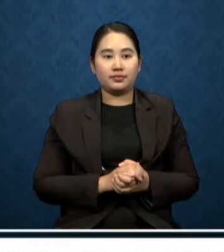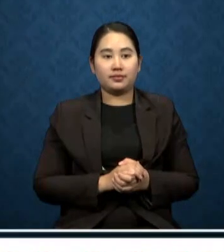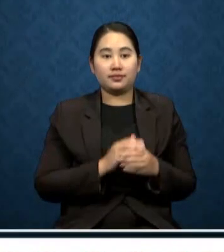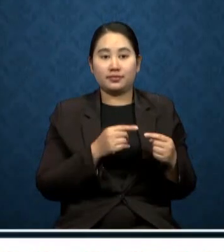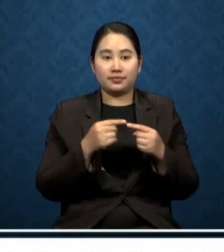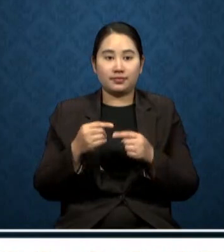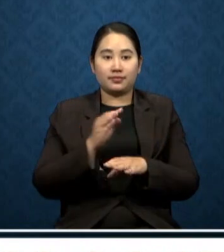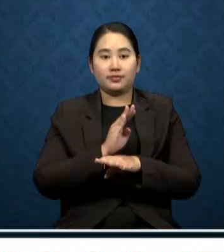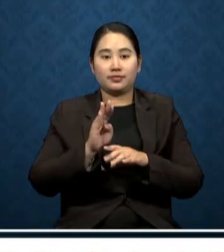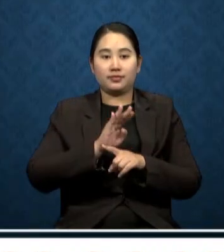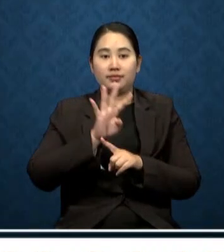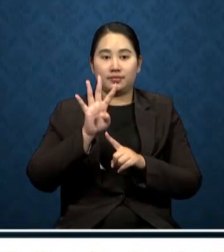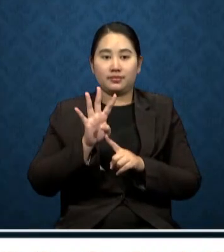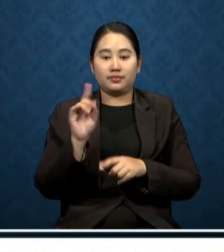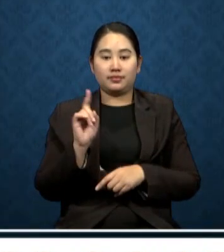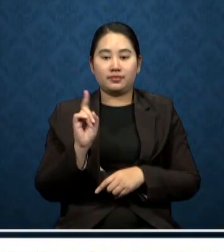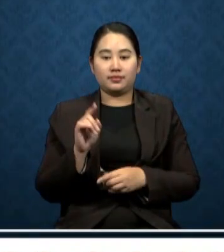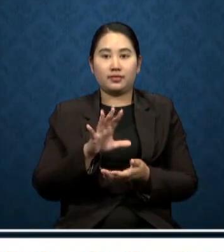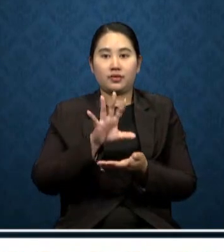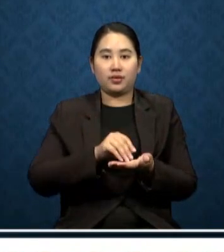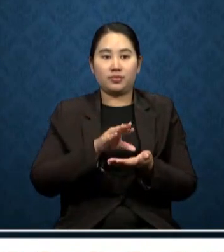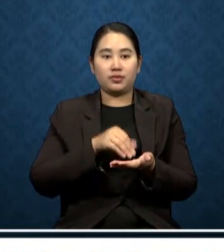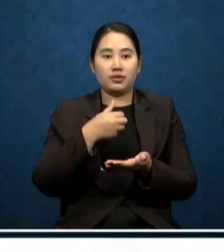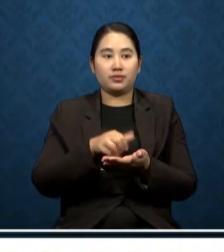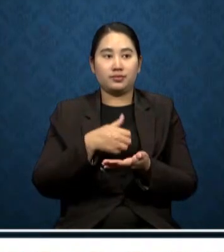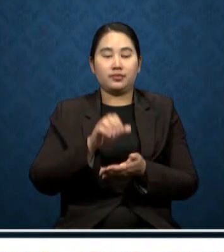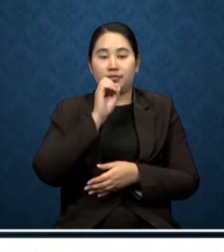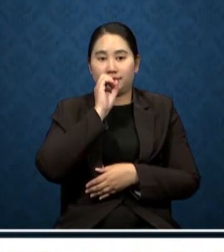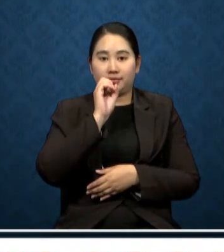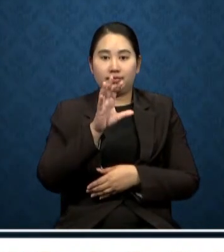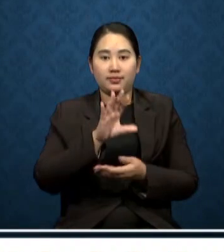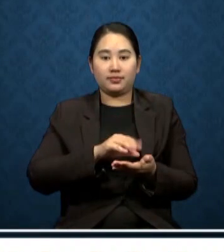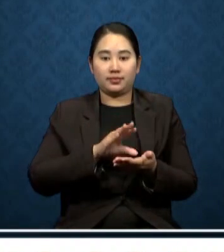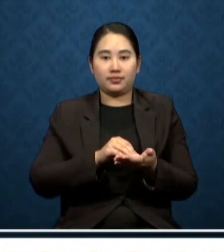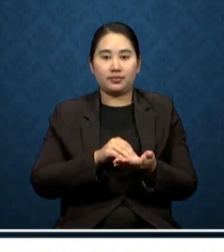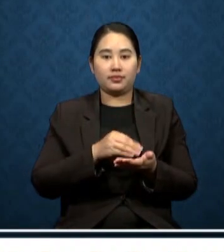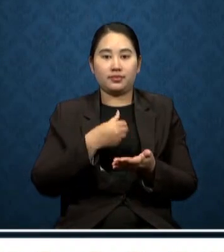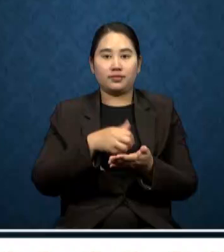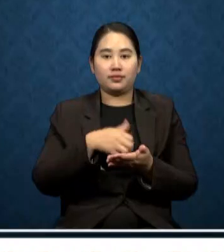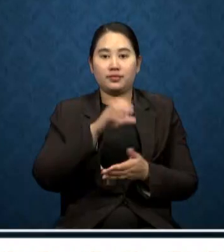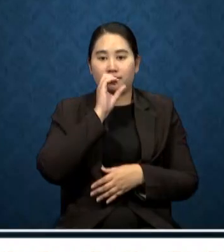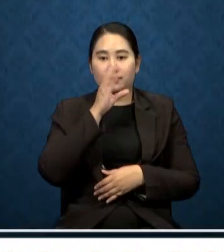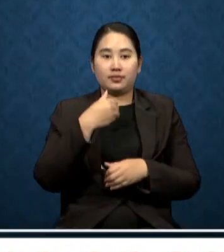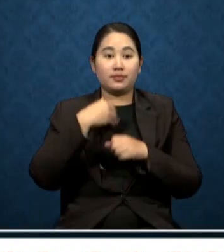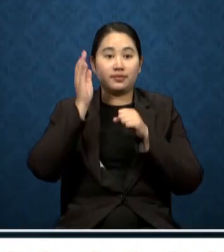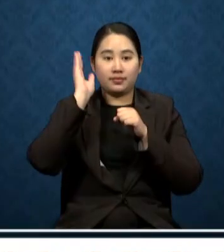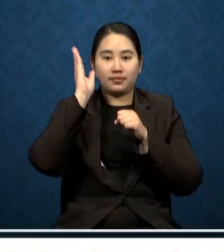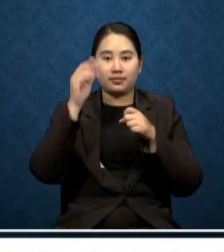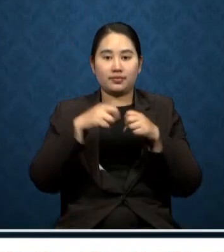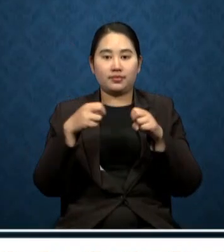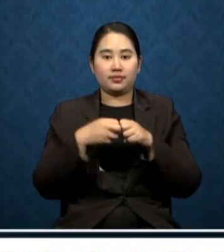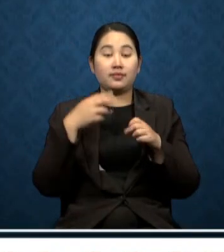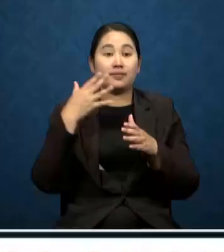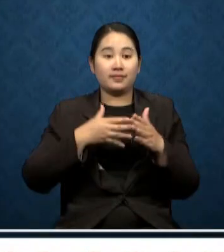ทที่ 4ก็คือนำขอมูลทผมเรีนแล้วทงหมั้ 3 ชุดมาเสนอเป็ปัญหาอุศักษ